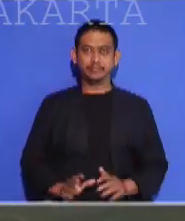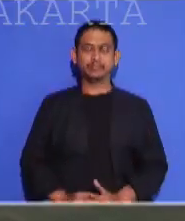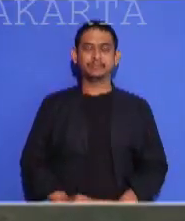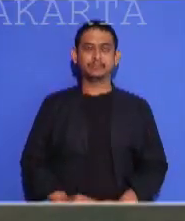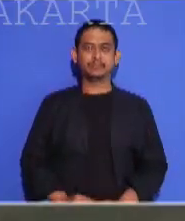pantul